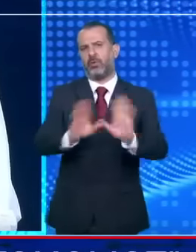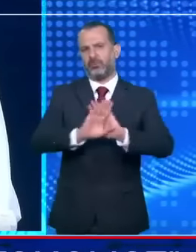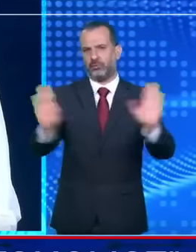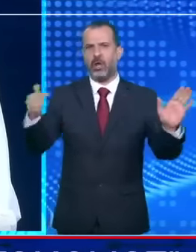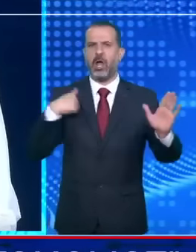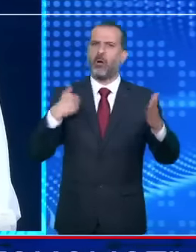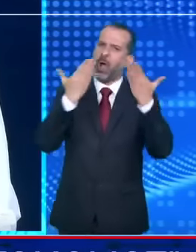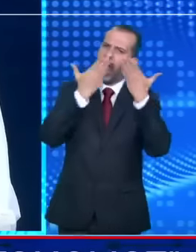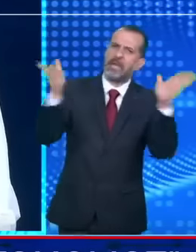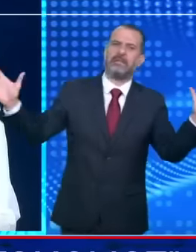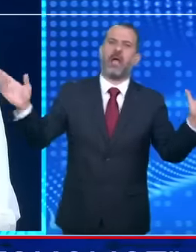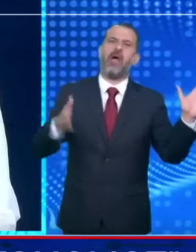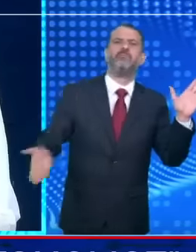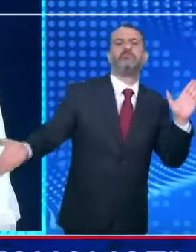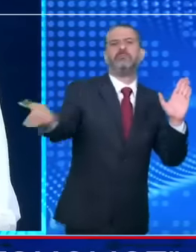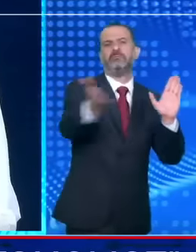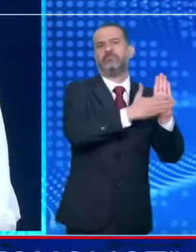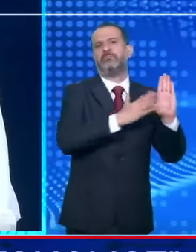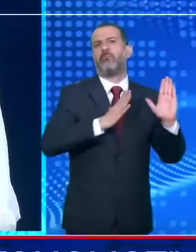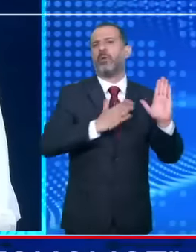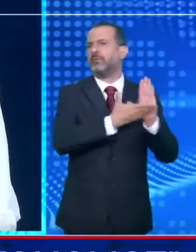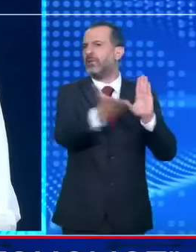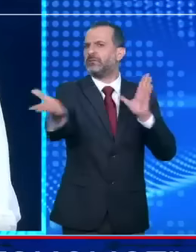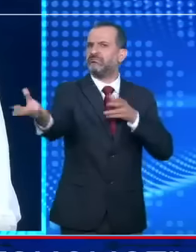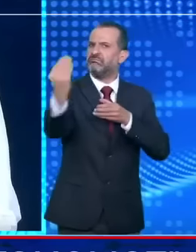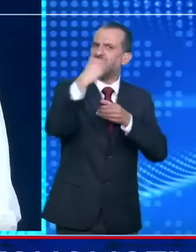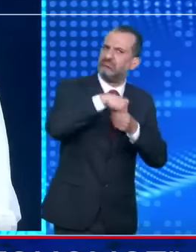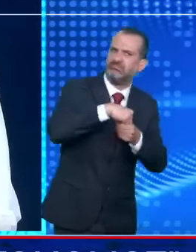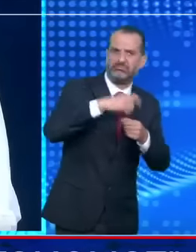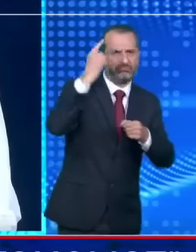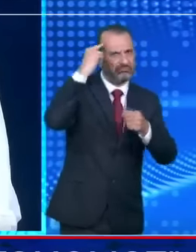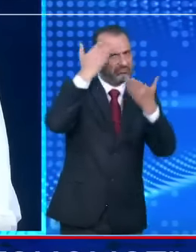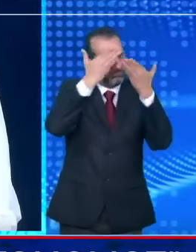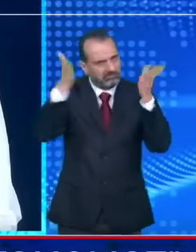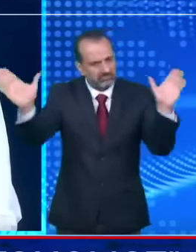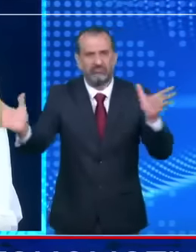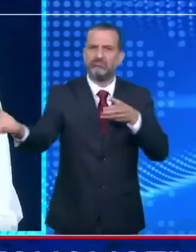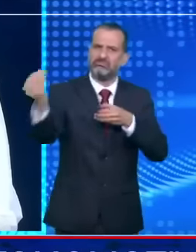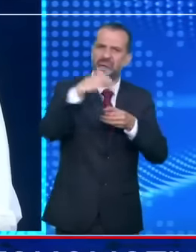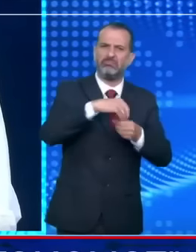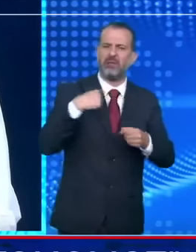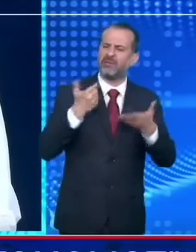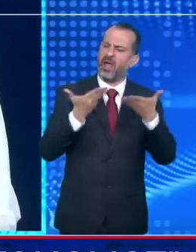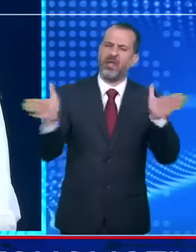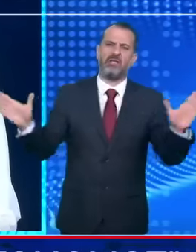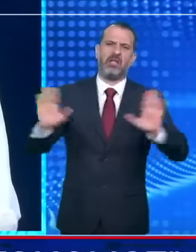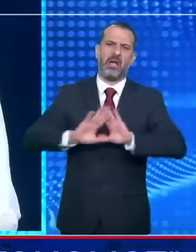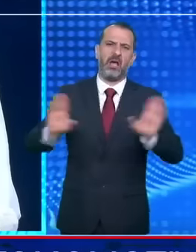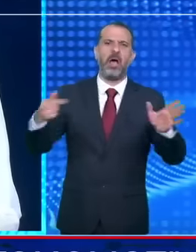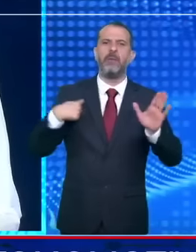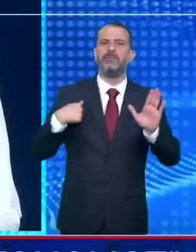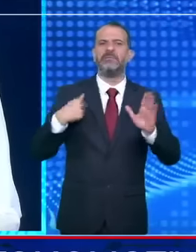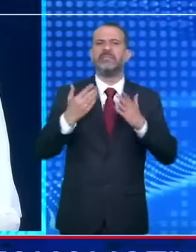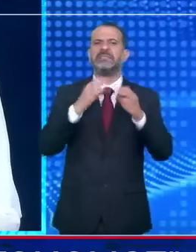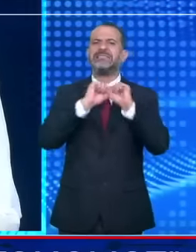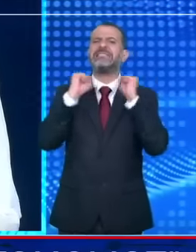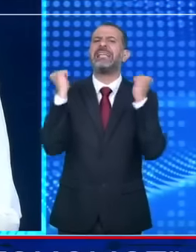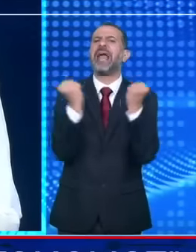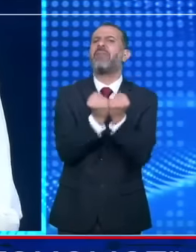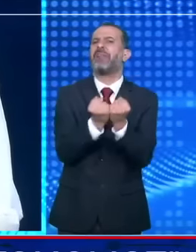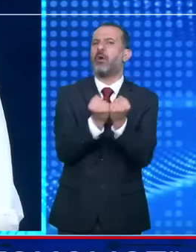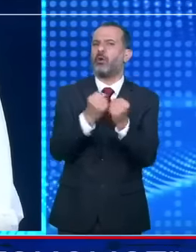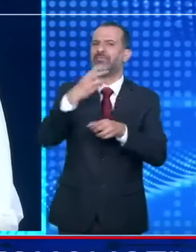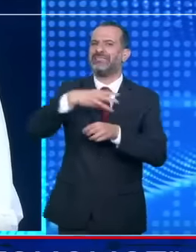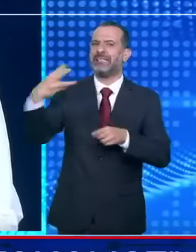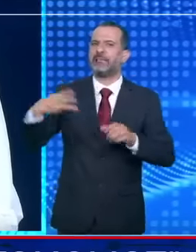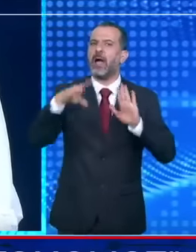στους προοδευτικούς πολίτες έχει ήδη δοθεί. Είναι ανοιχτό. Οι πόρτες μας είναι ανοιχτές. Θα πάμε στο καταστατικό συνέδριό μας. Θα